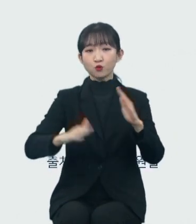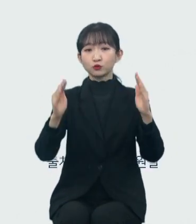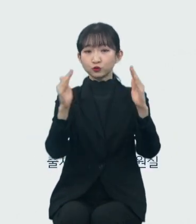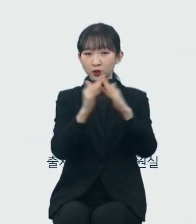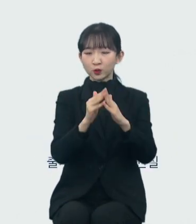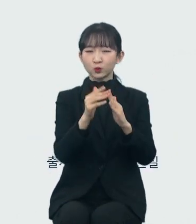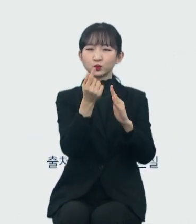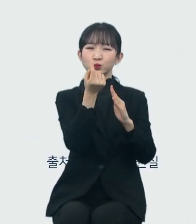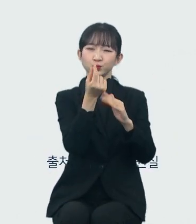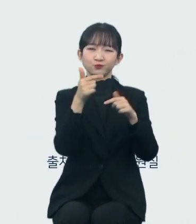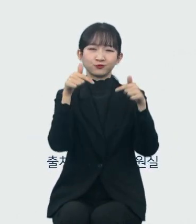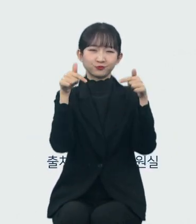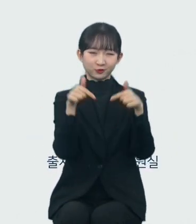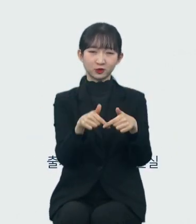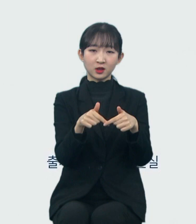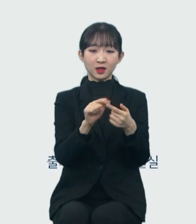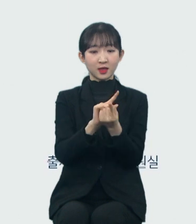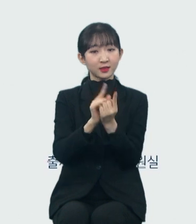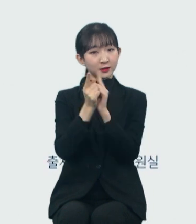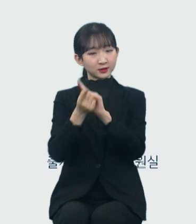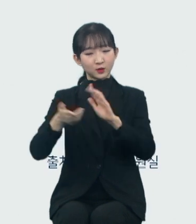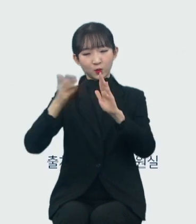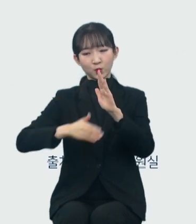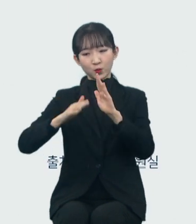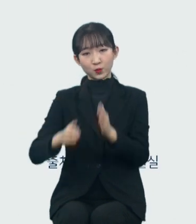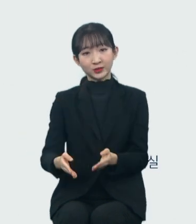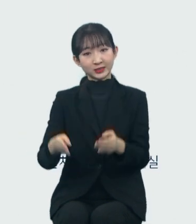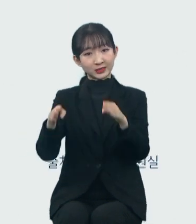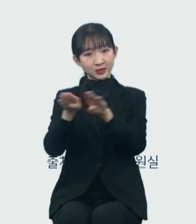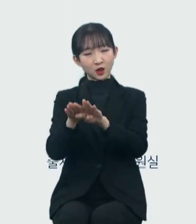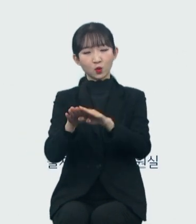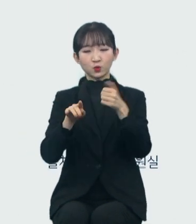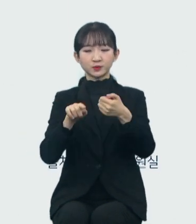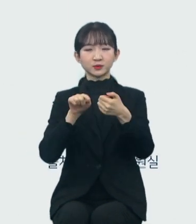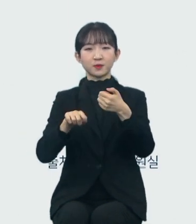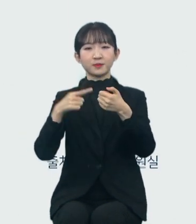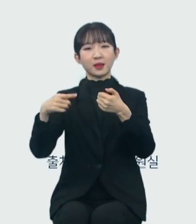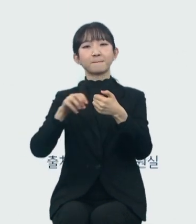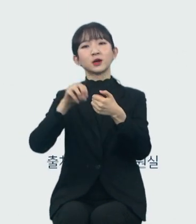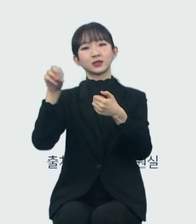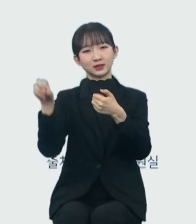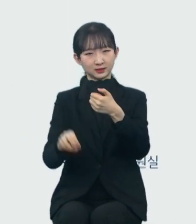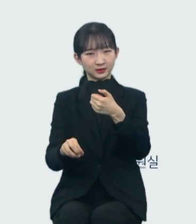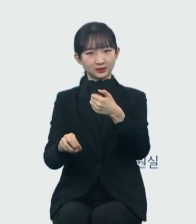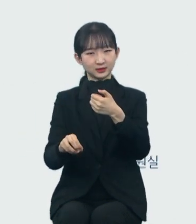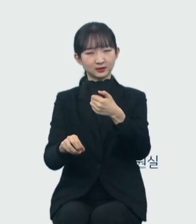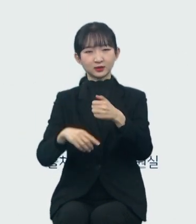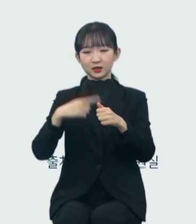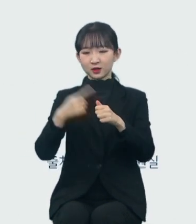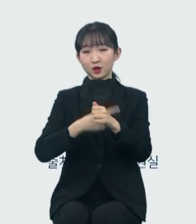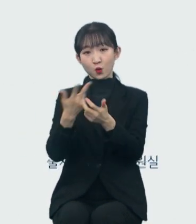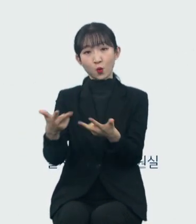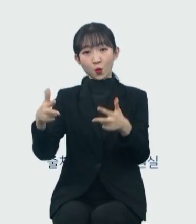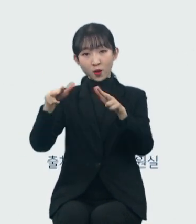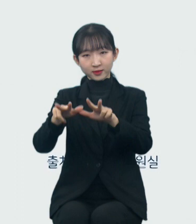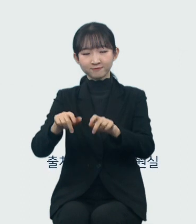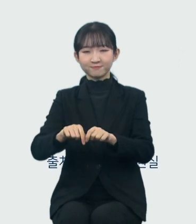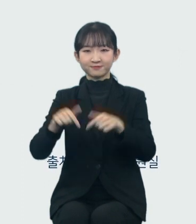소폭 줄었습니다. 대신 공공시설 비중은 50.1%로 절반을 넘기면서 공원 등을